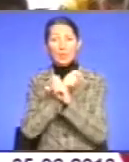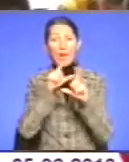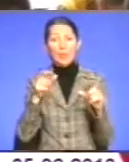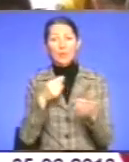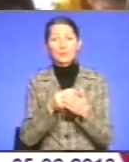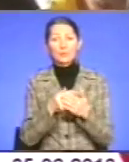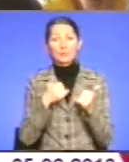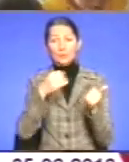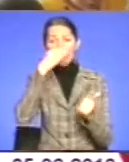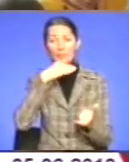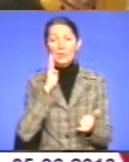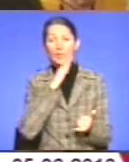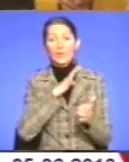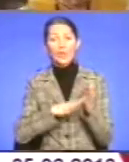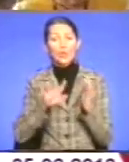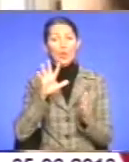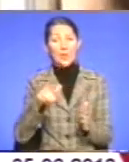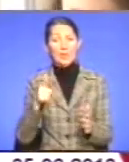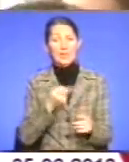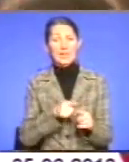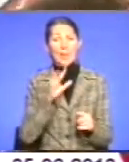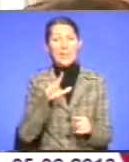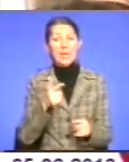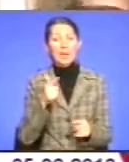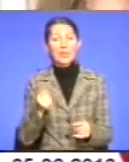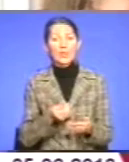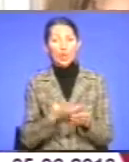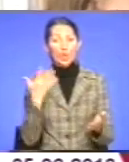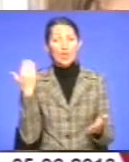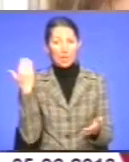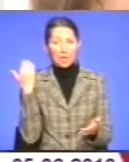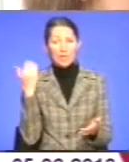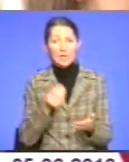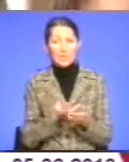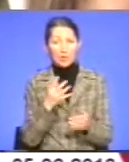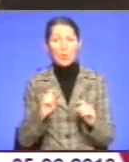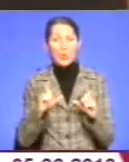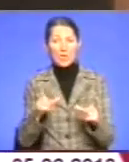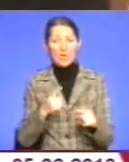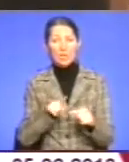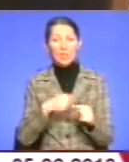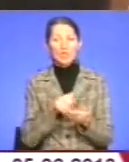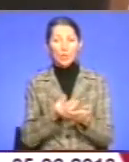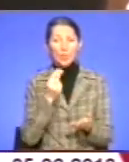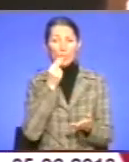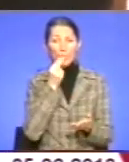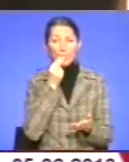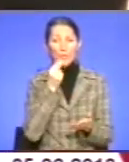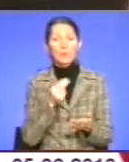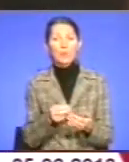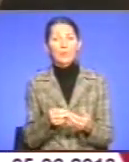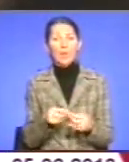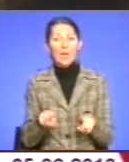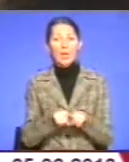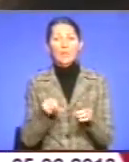батьків 95 гривень. Це на 5 гривень дорожче, ніж торік. Ціну підняли через здорожчання продуктів харчування. Також